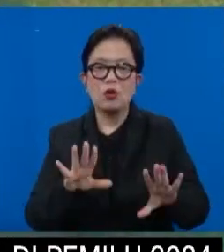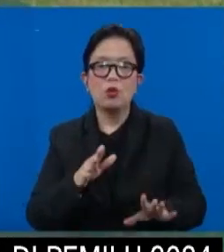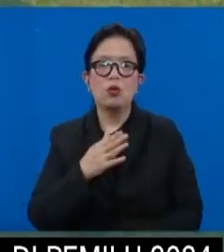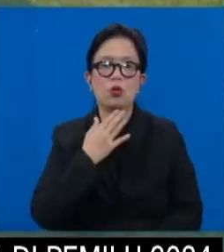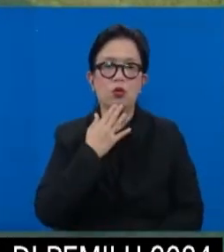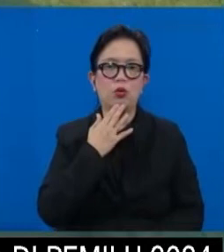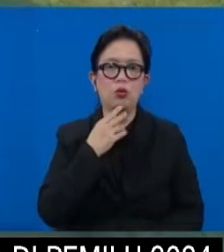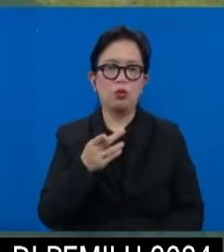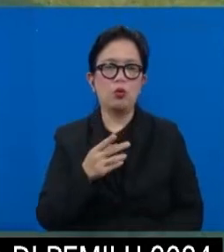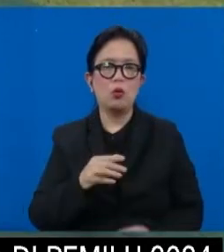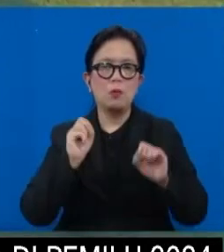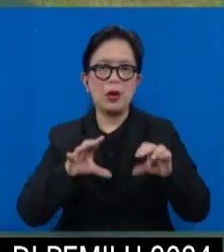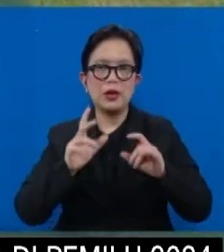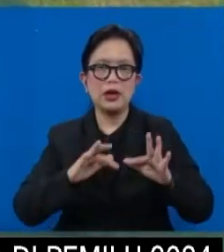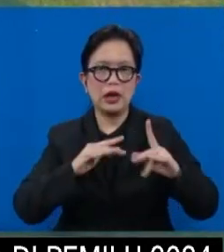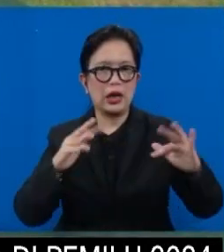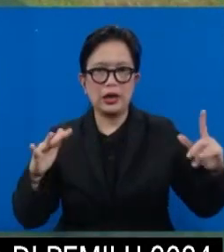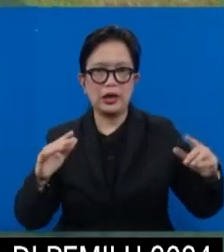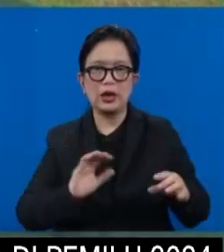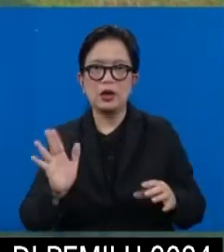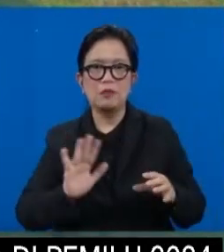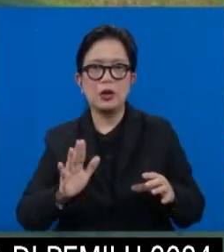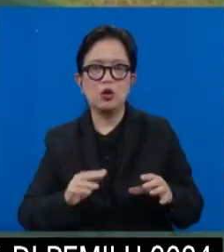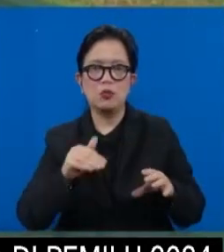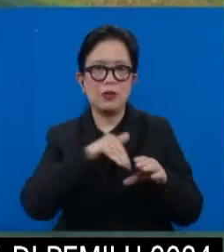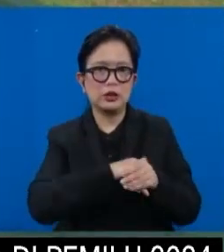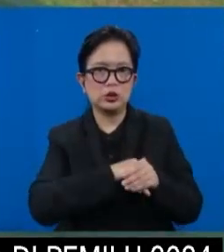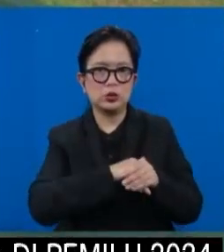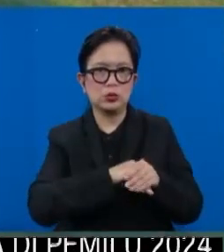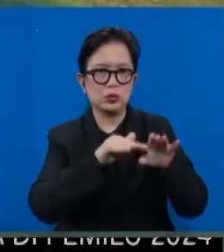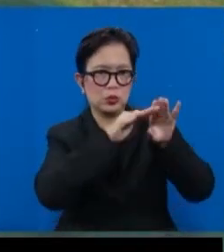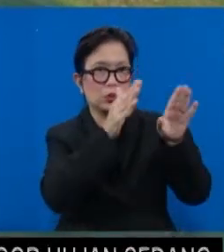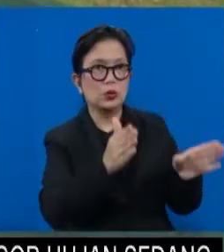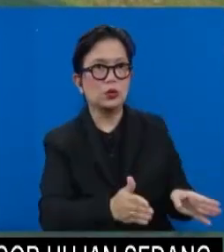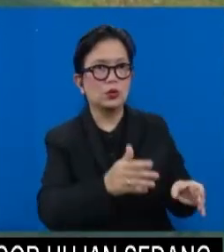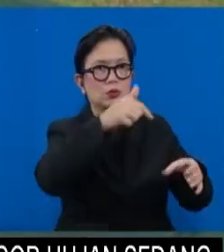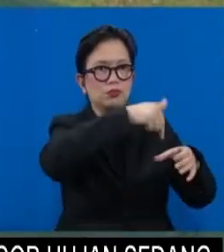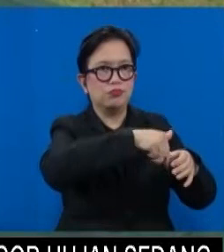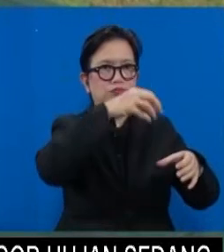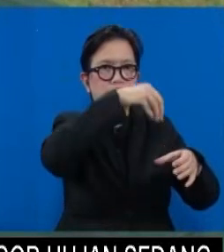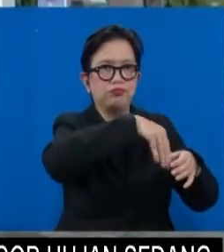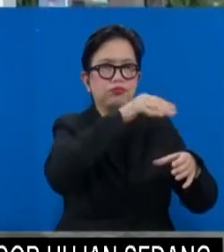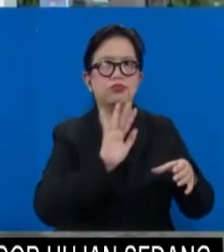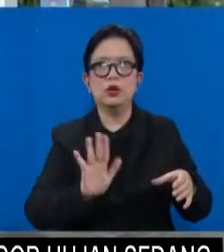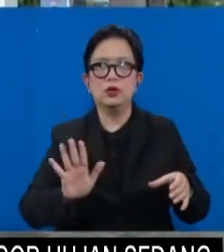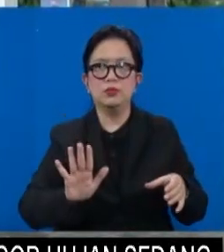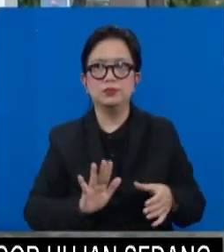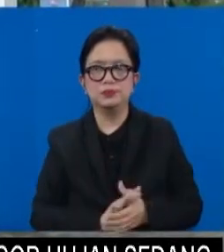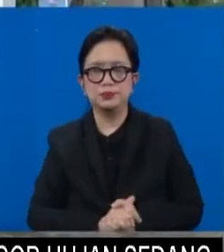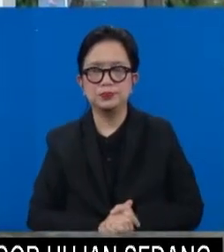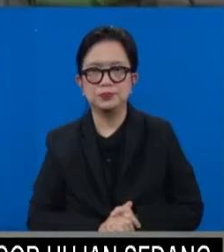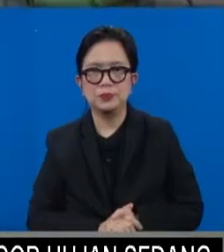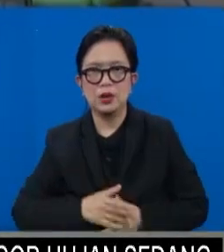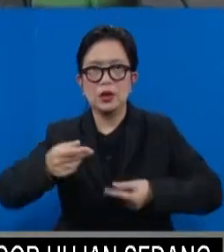untung belum sampai masuk, Mas. Kalau sampai masuk nanti SPBU yang disalahkan nanti kalau terjadi apa-apa.